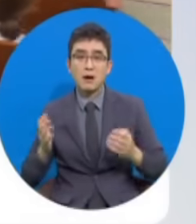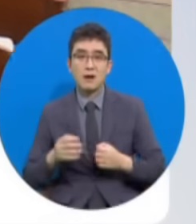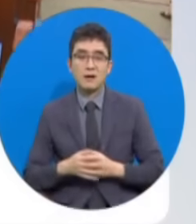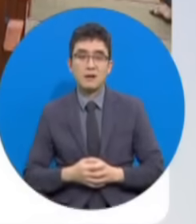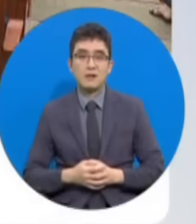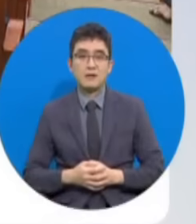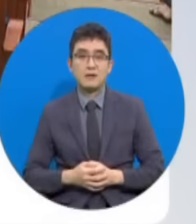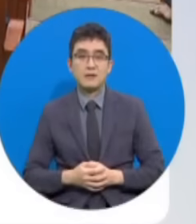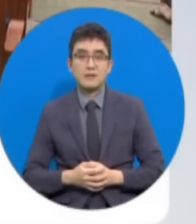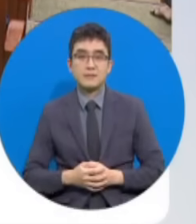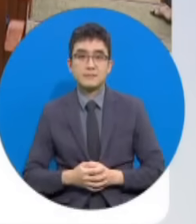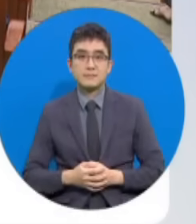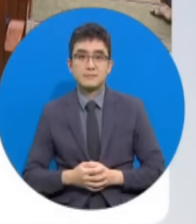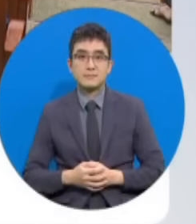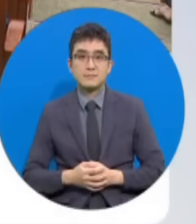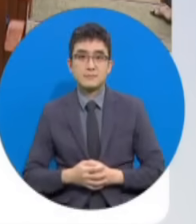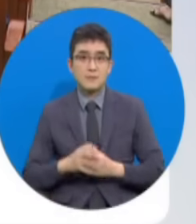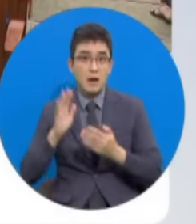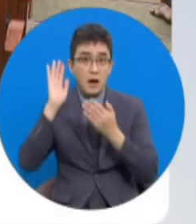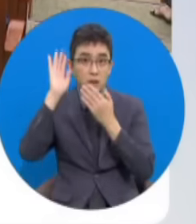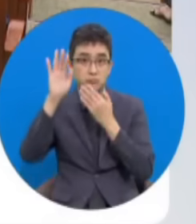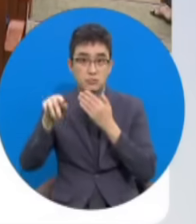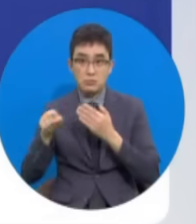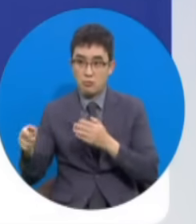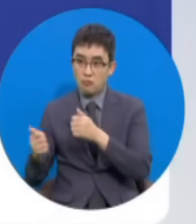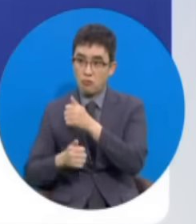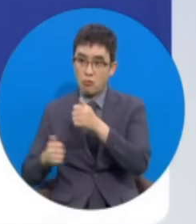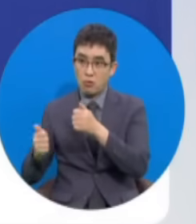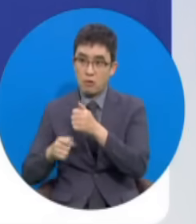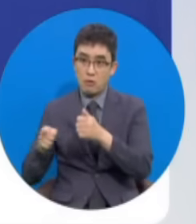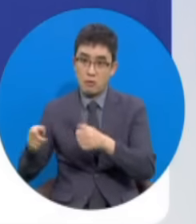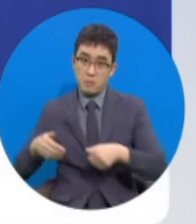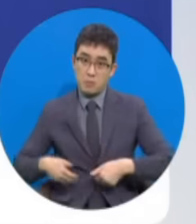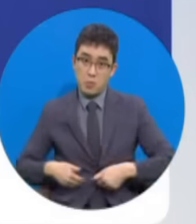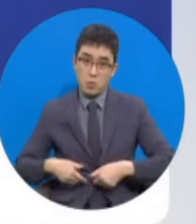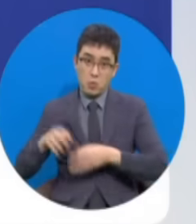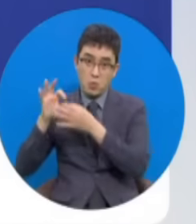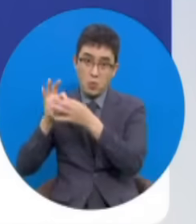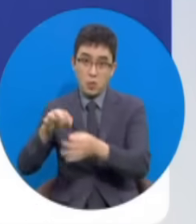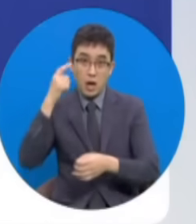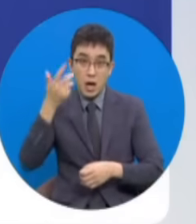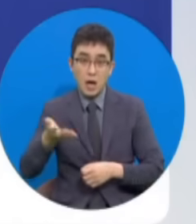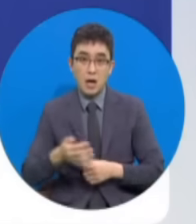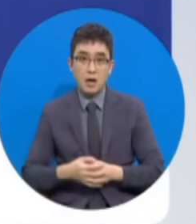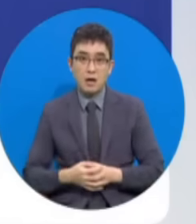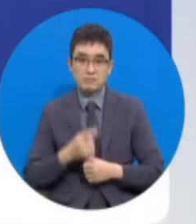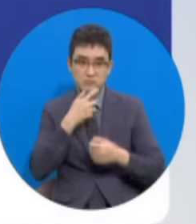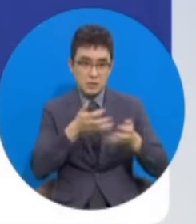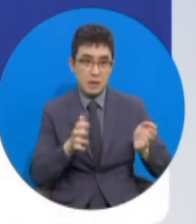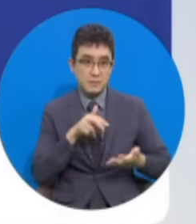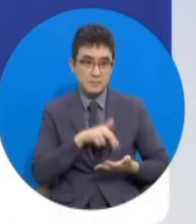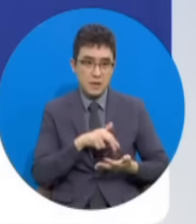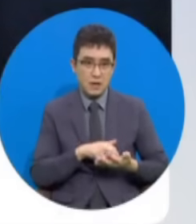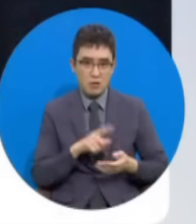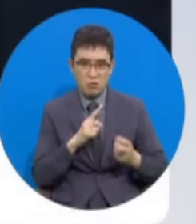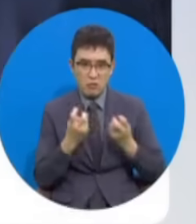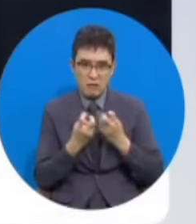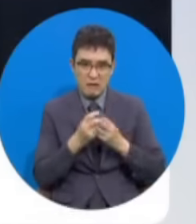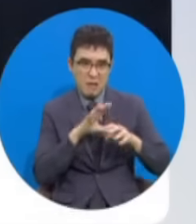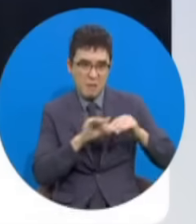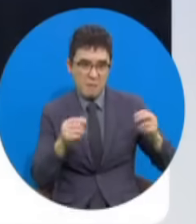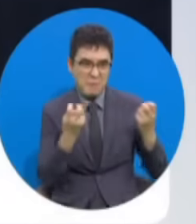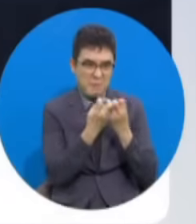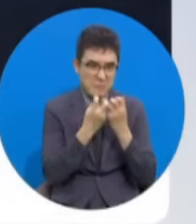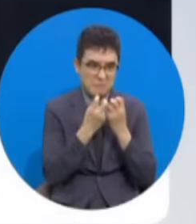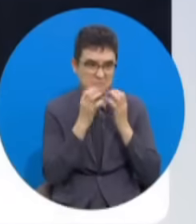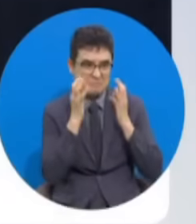말씀하신 것처럼 예. 앞으로 보고 존속의 가치가 있는지 그리고 아마 민주당에서는 어떻게 출구 전략을 짤 것인지 이제 그걸